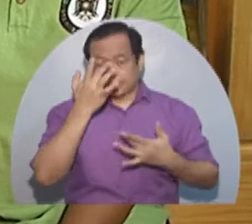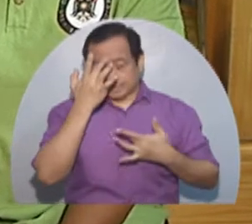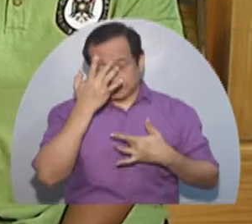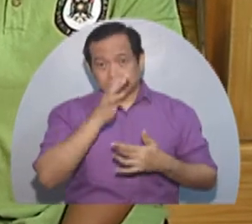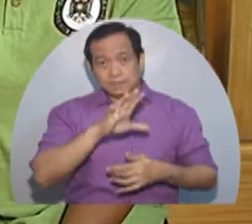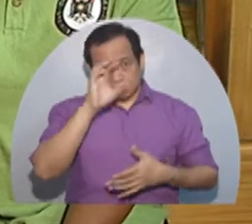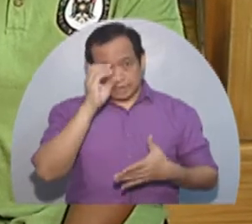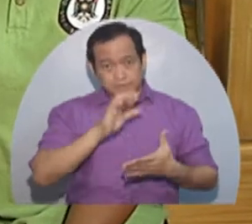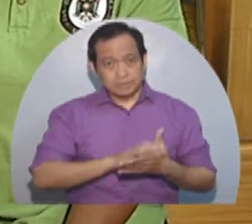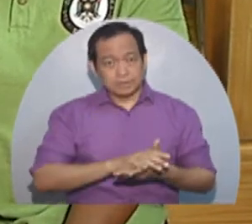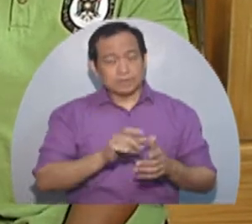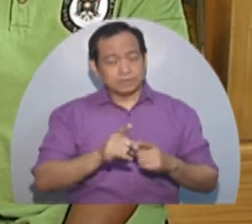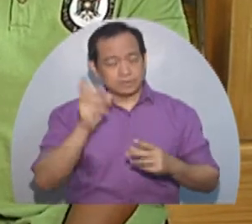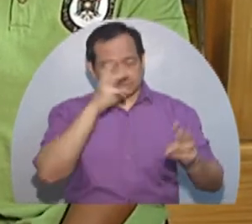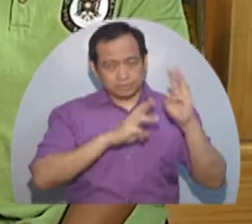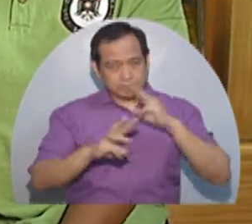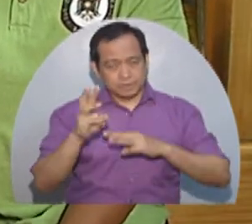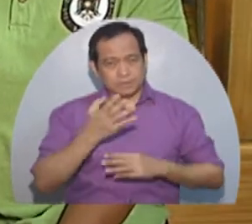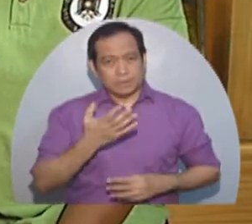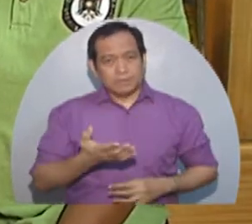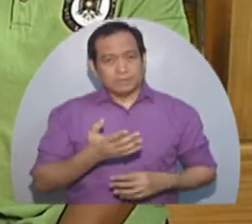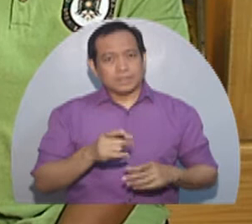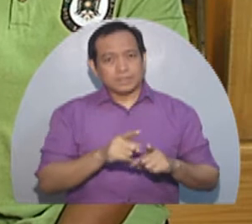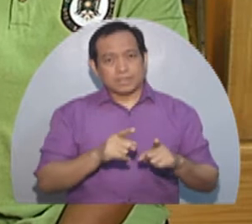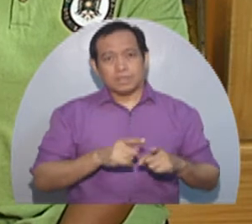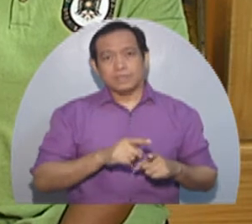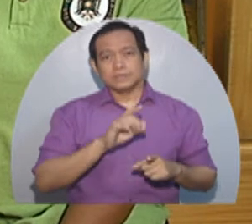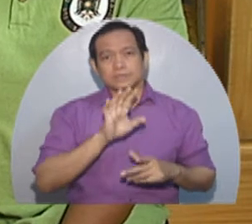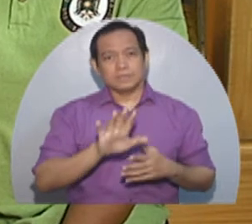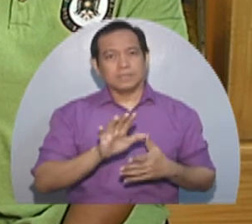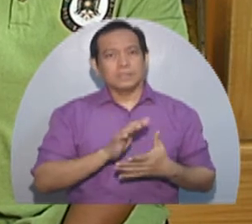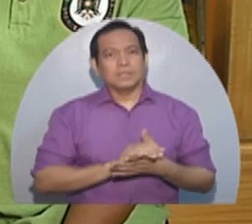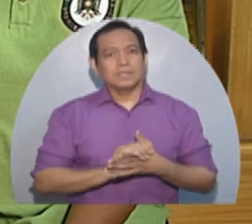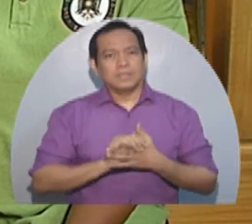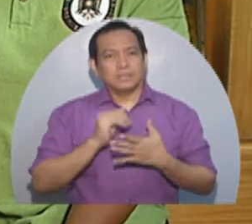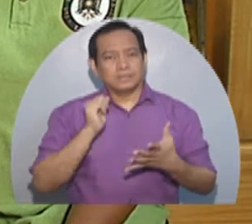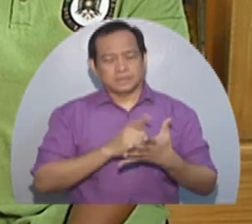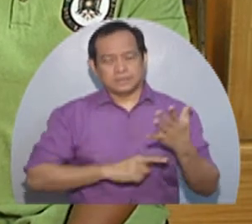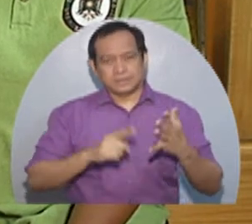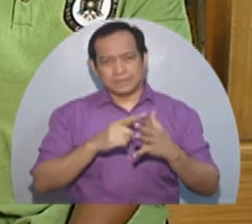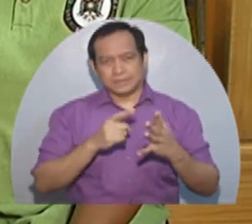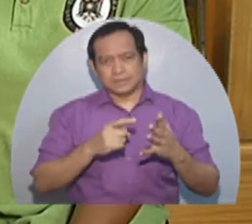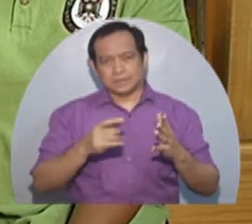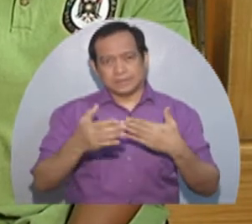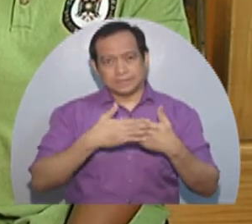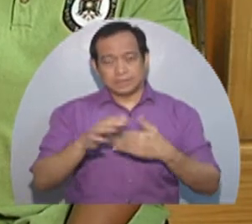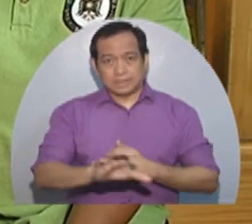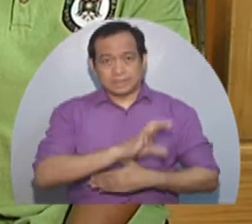may sakit, ang tatay mo nag-aalala na rin sa'yo, at pati na rin ang kapatid mo. Magpapasko pa